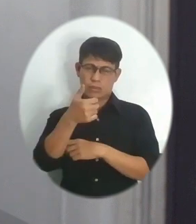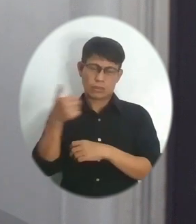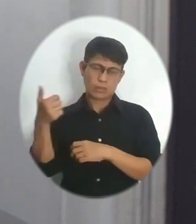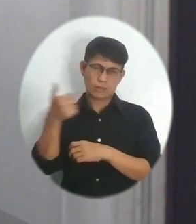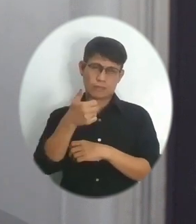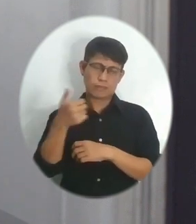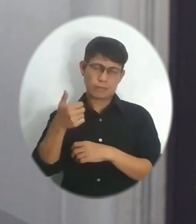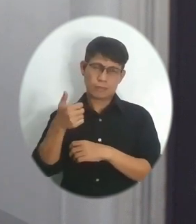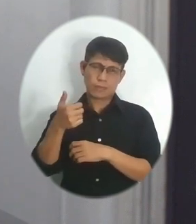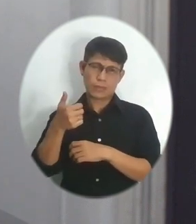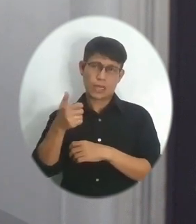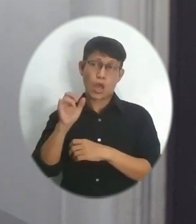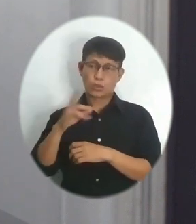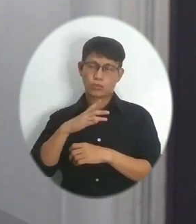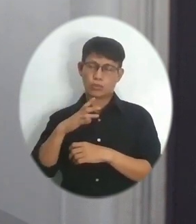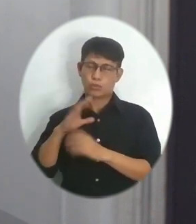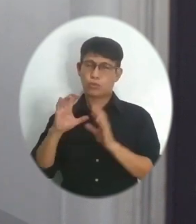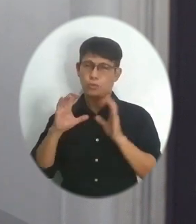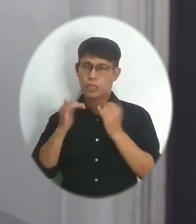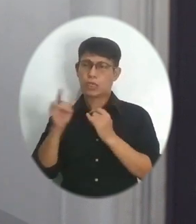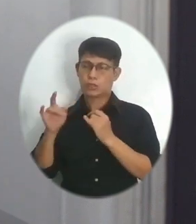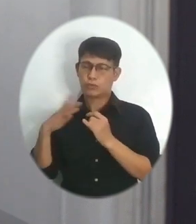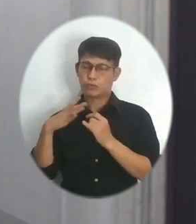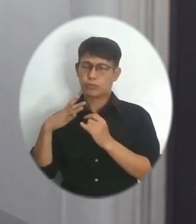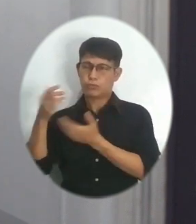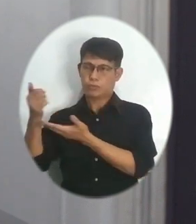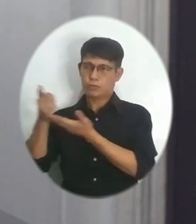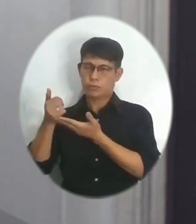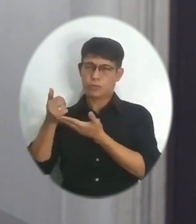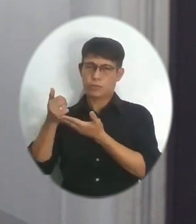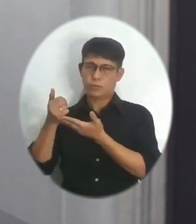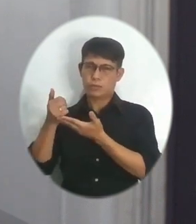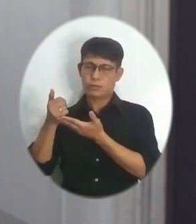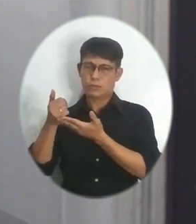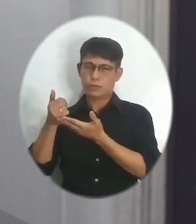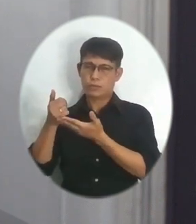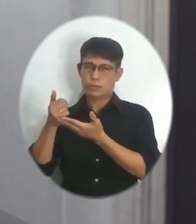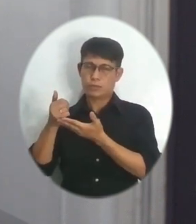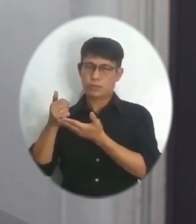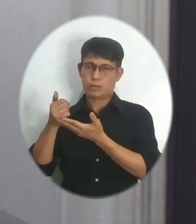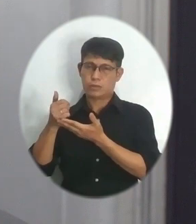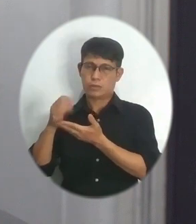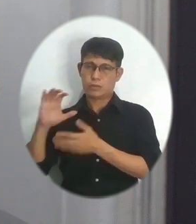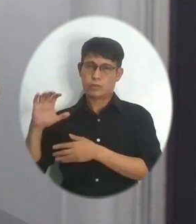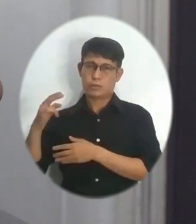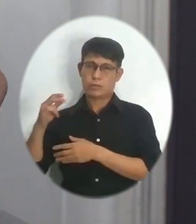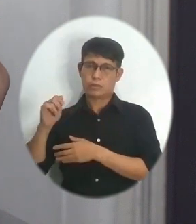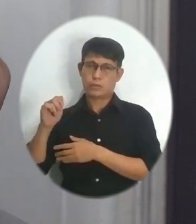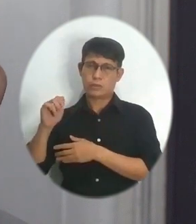eh. Kaya yun, pumayag naman po yung kapitan na ihatid po kami.